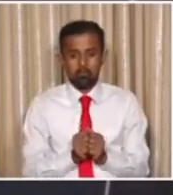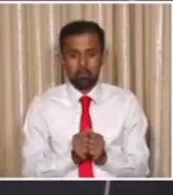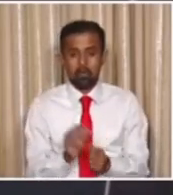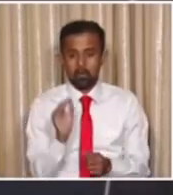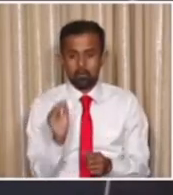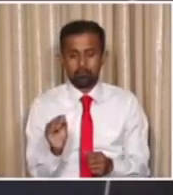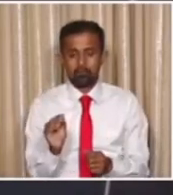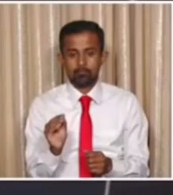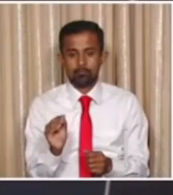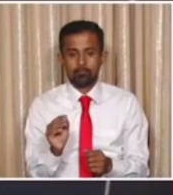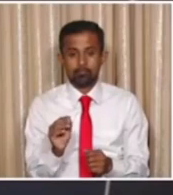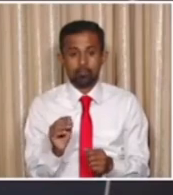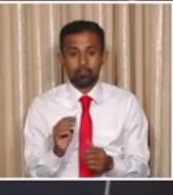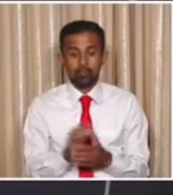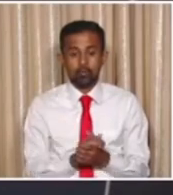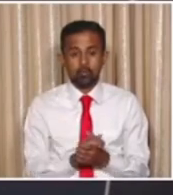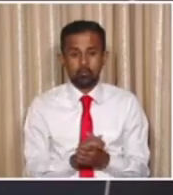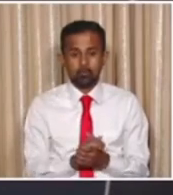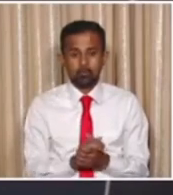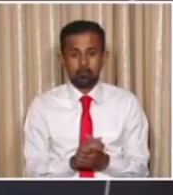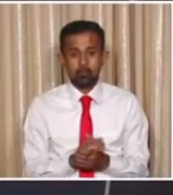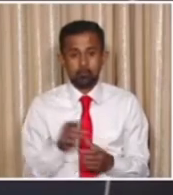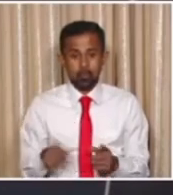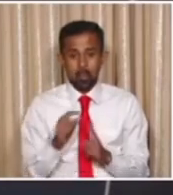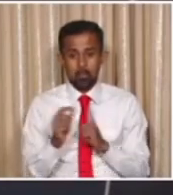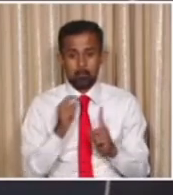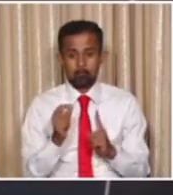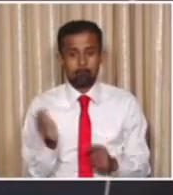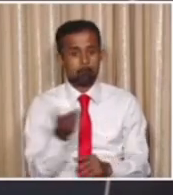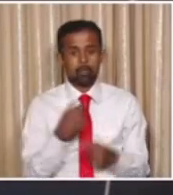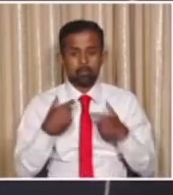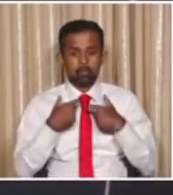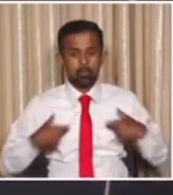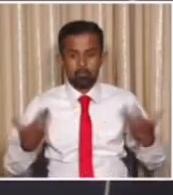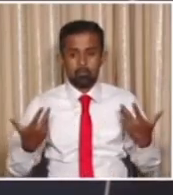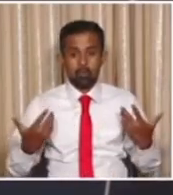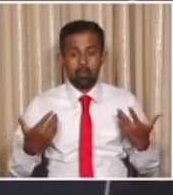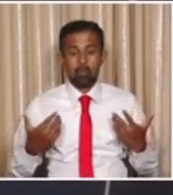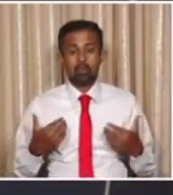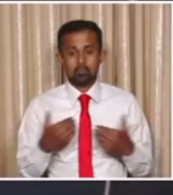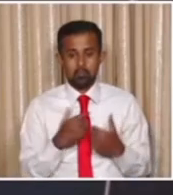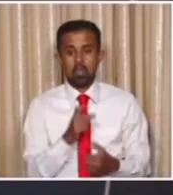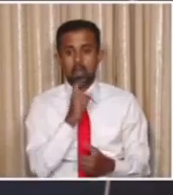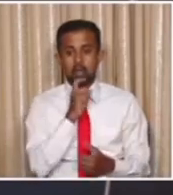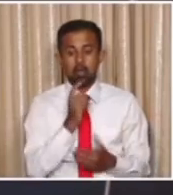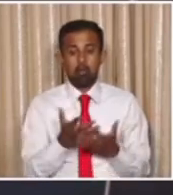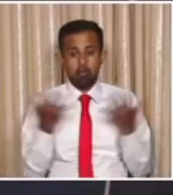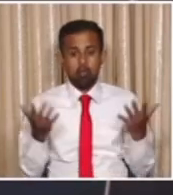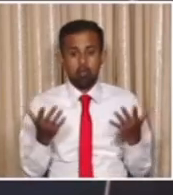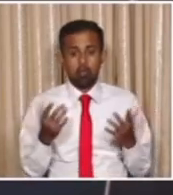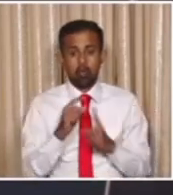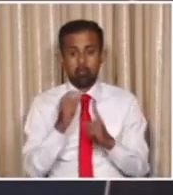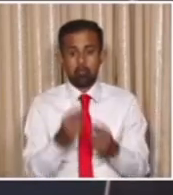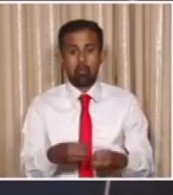නමුත් පීටි එක යටතේ මම හිතන්නේ මේ පාර්ලිමේන්තුවේ කිසිම නීතිඥයෙක් නැහැ මම තරම් පීටි එක යටතේ නඩු කතා කරපු. මේ පාර්ලිමේන්තුවේ